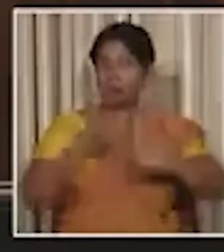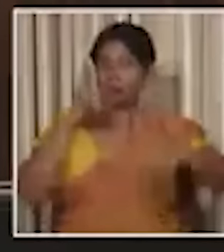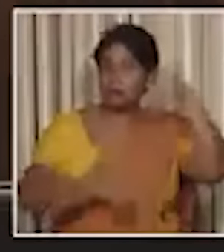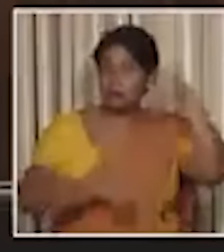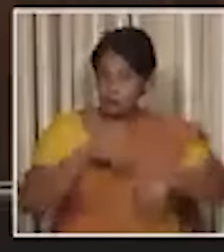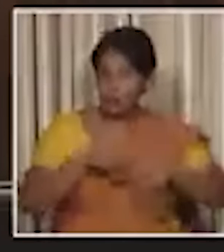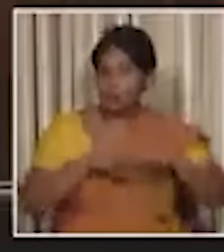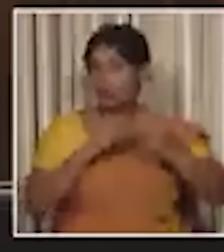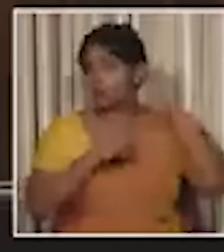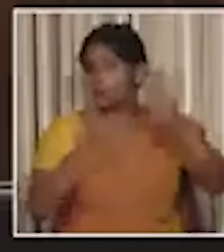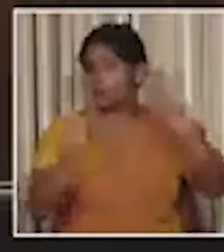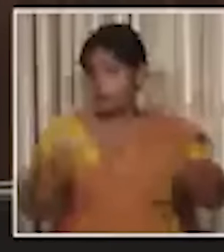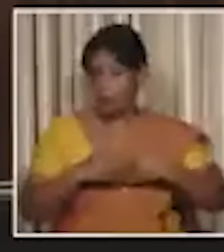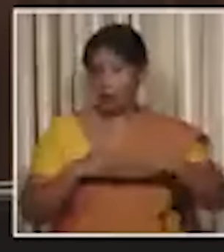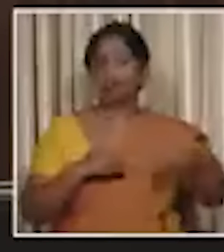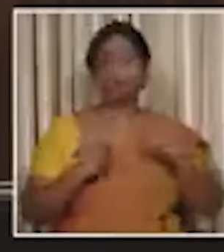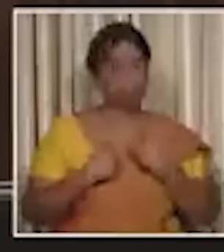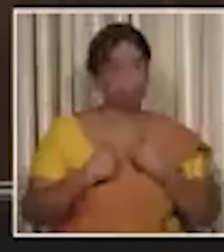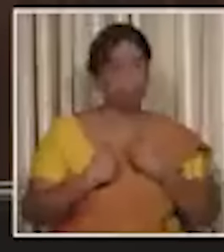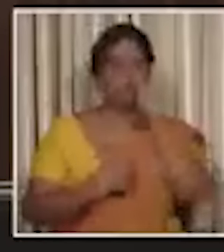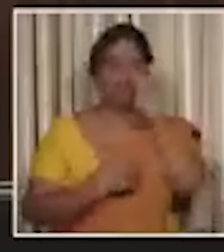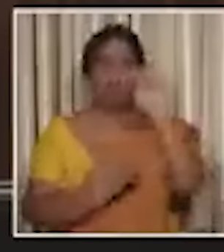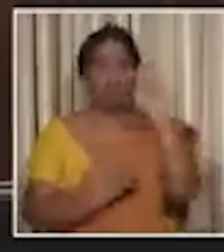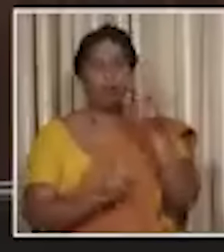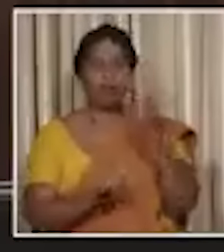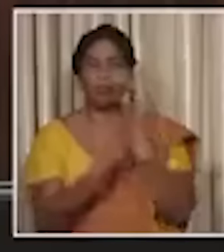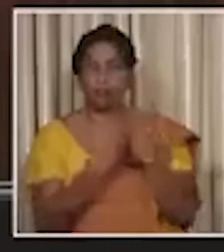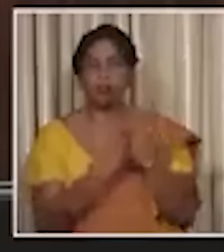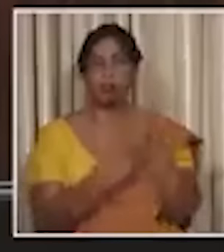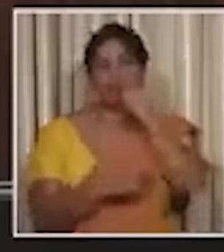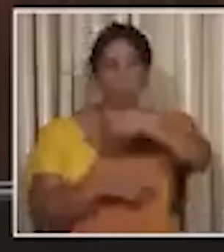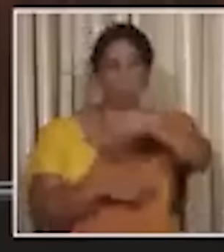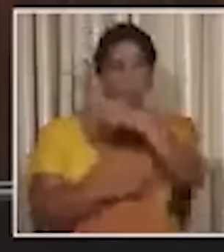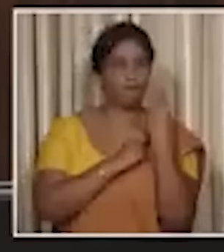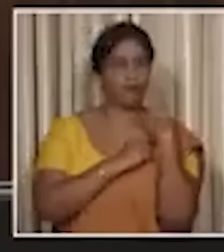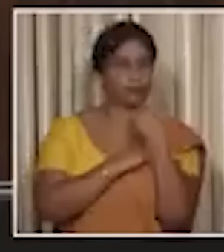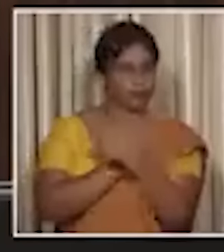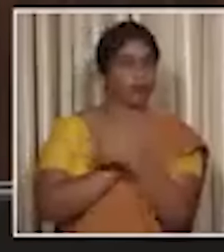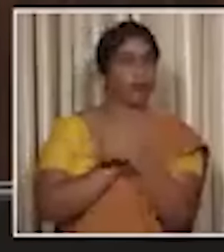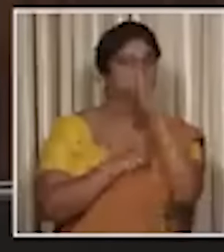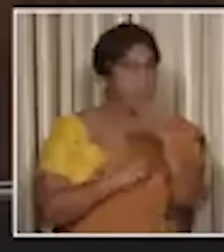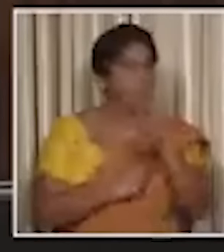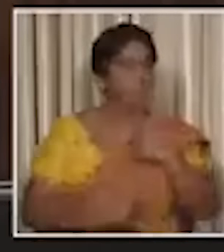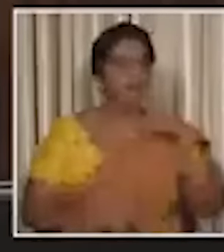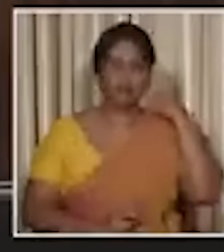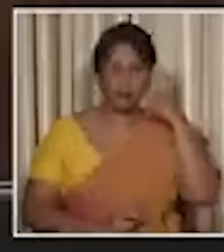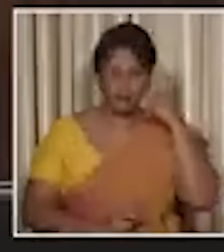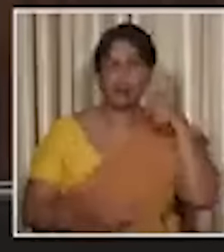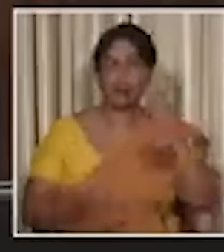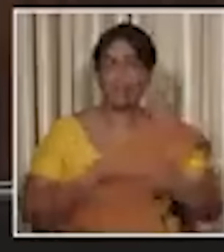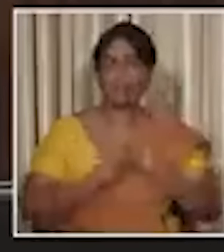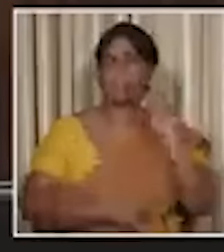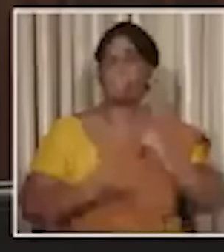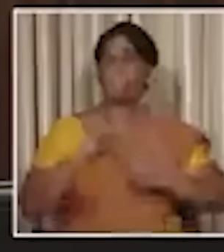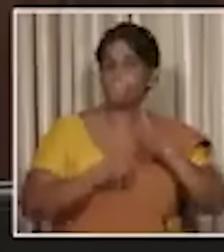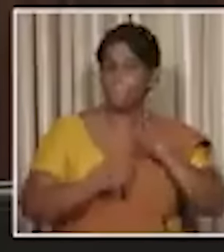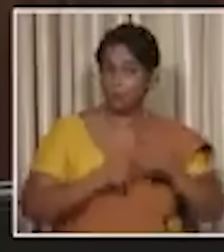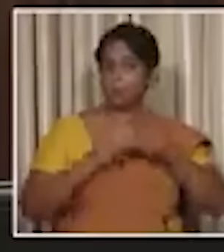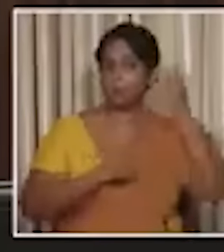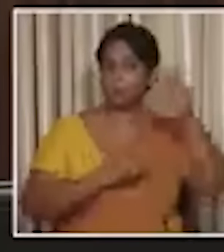උරගා බලන තෙක් අපි පරීක්ෂා කිරීමේ බලයක් මහ ජනතාවට තිබෙනවා. එනිසා මා හිතනවා මේ පාර්ලිමේන්තුව ඉදිරි